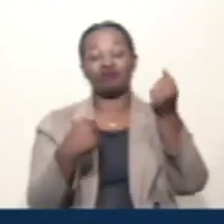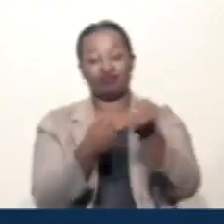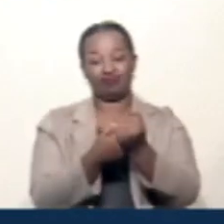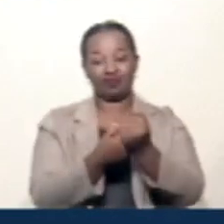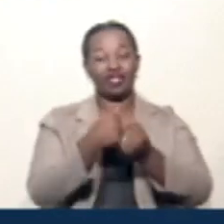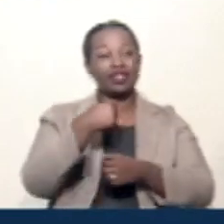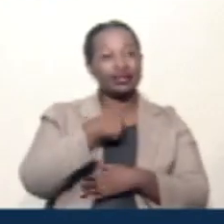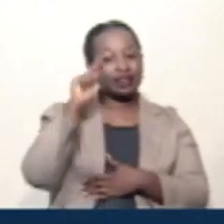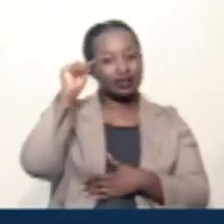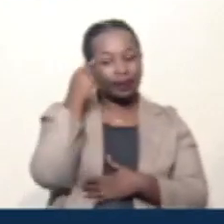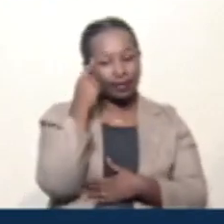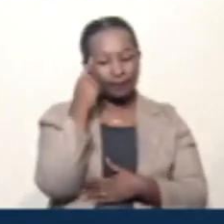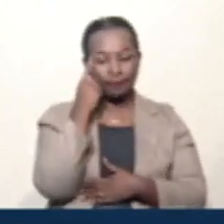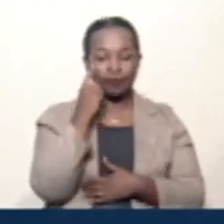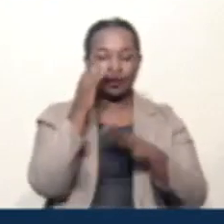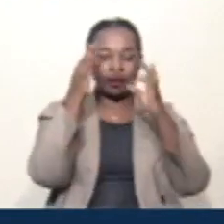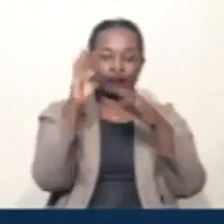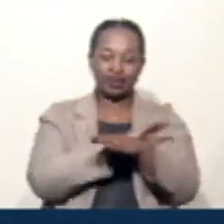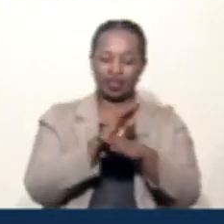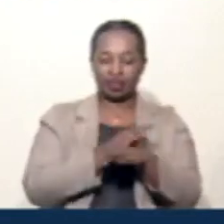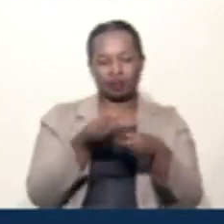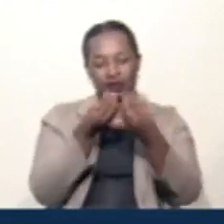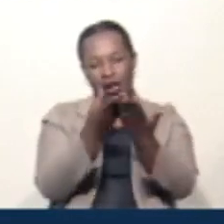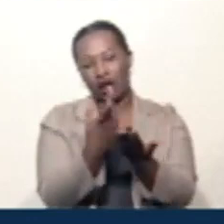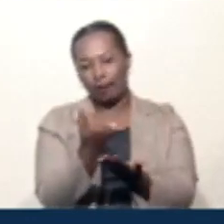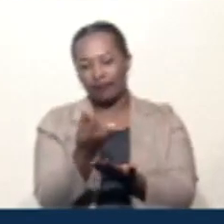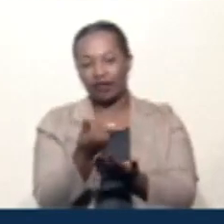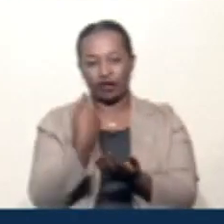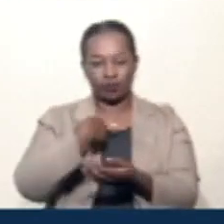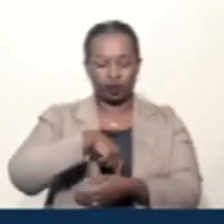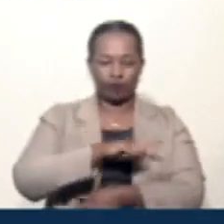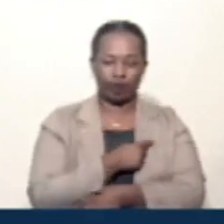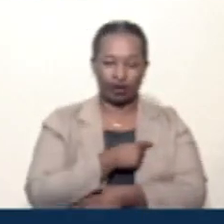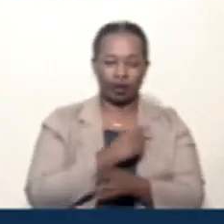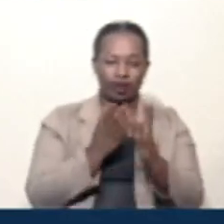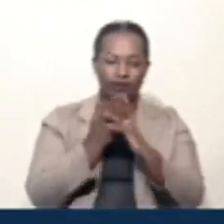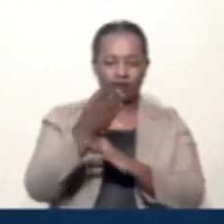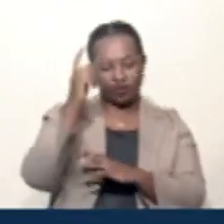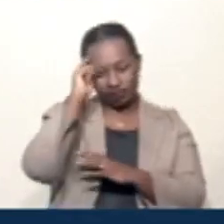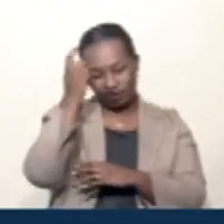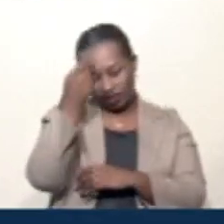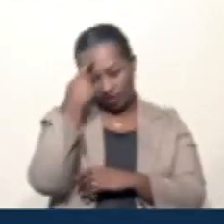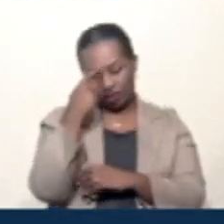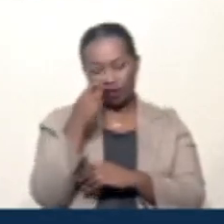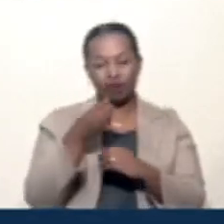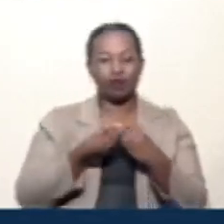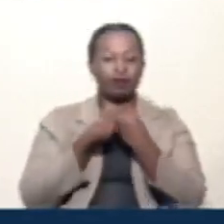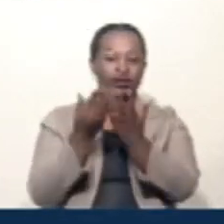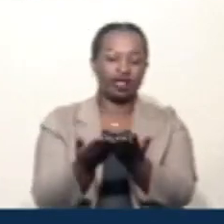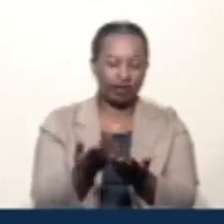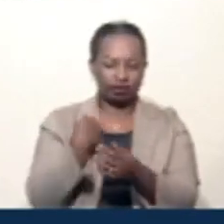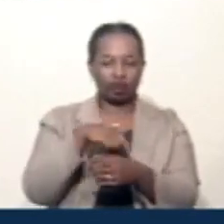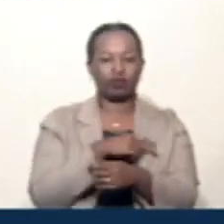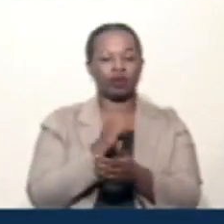ngo hari ibishoro bigenda bitangwa, hari amafaranga natwe binyuze muri leta n'ubundi agenda atangwa